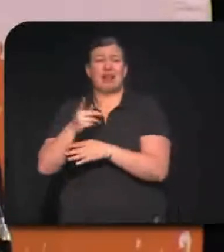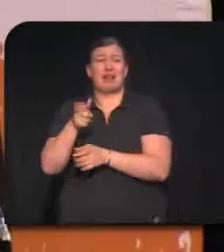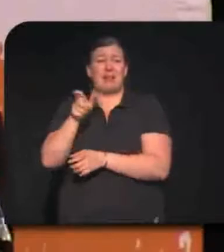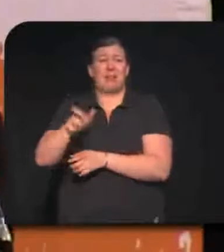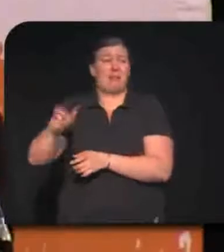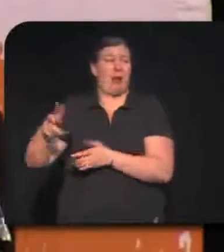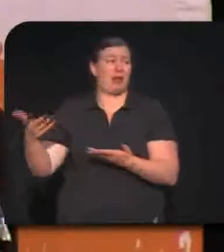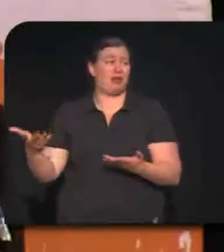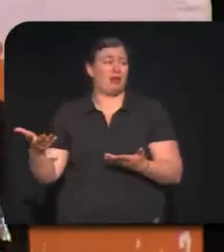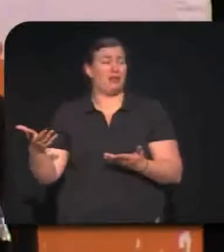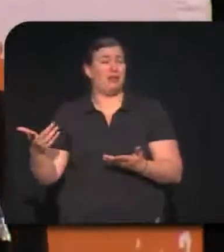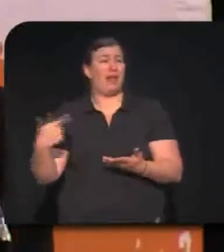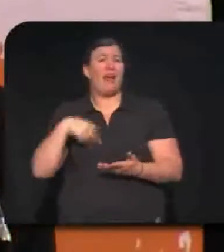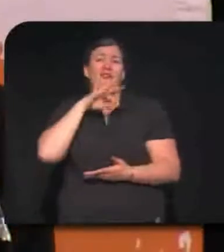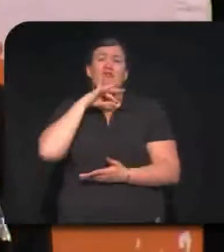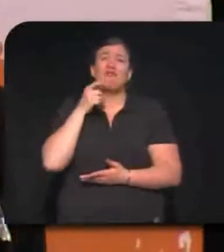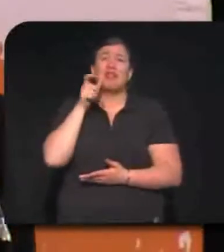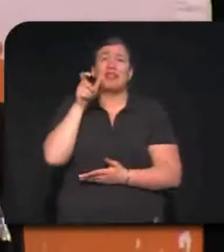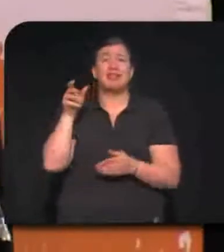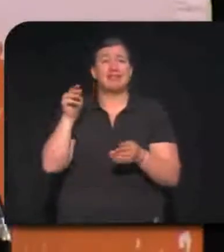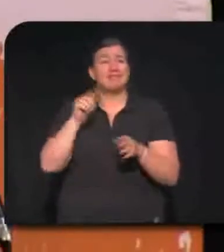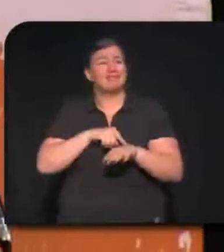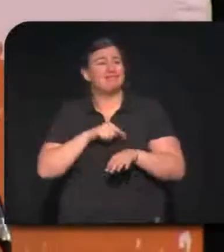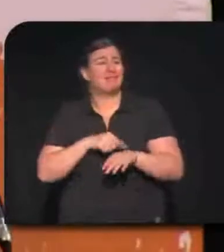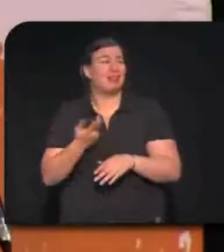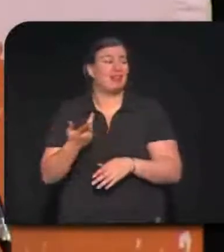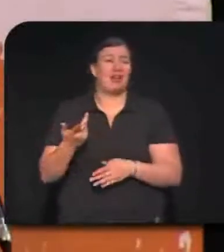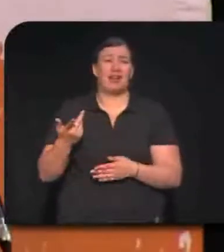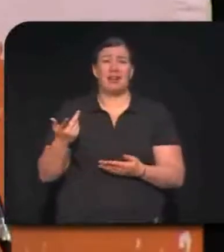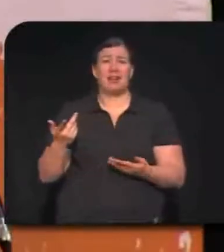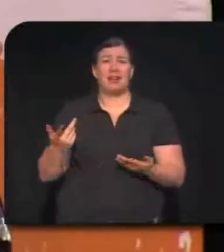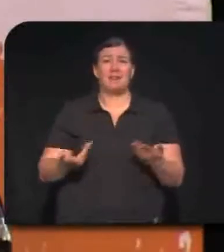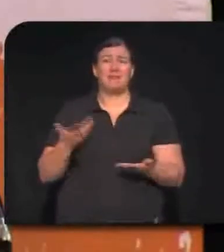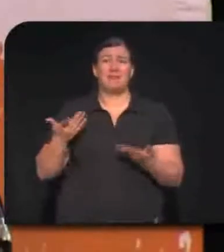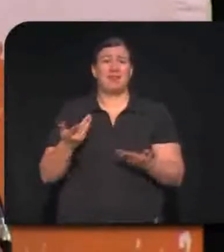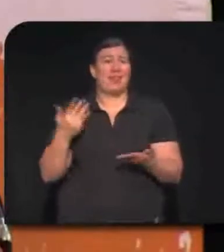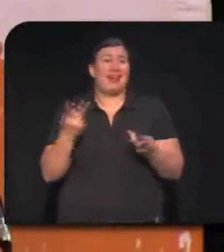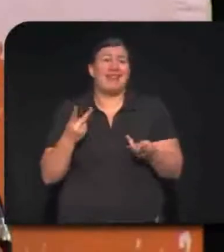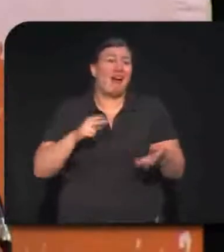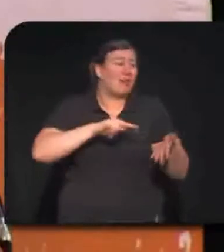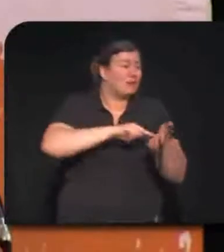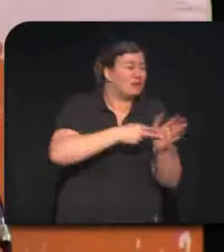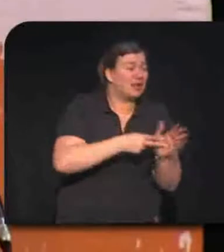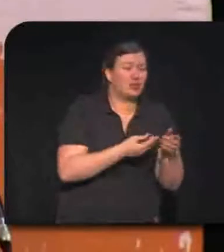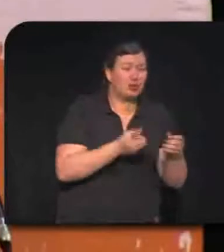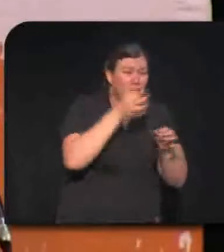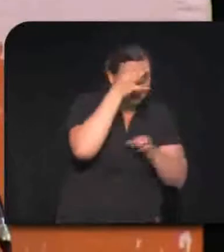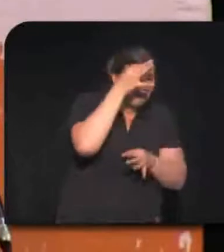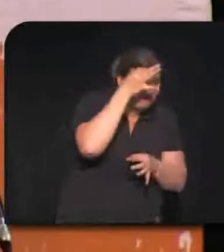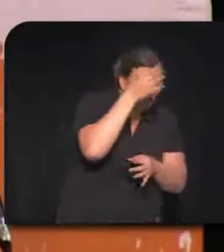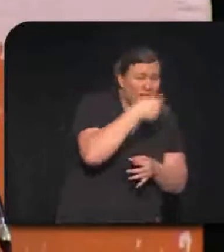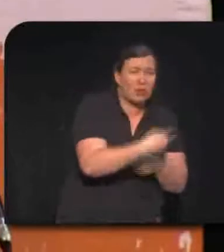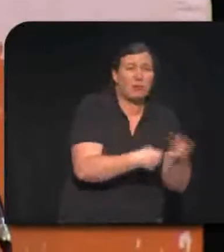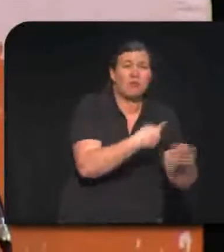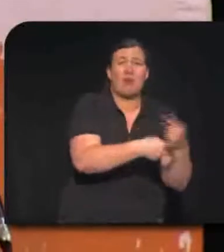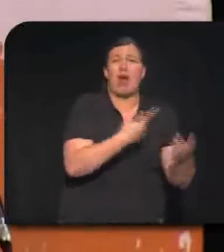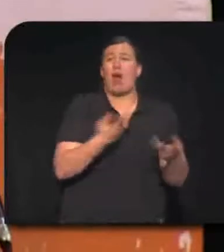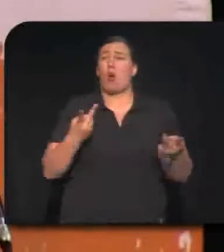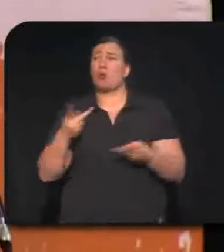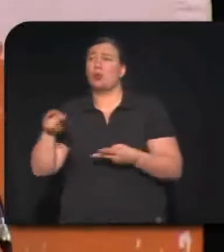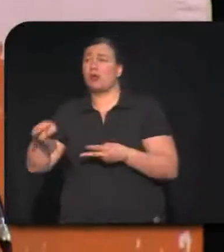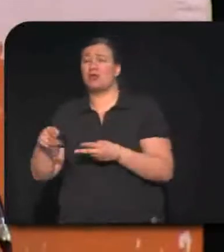meine times this destinction is and made nieder by politicians nur bei technical developers it leadsituation